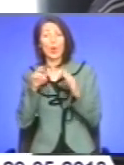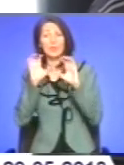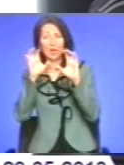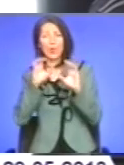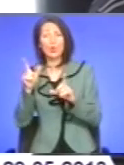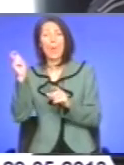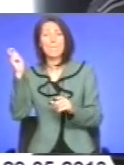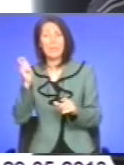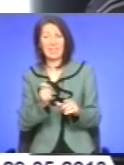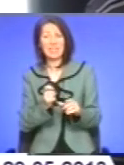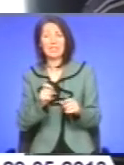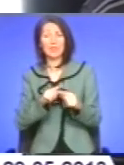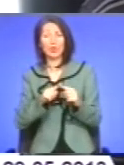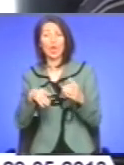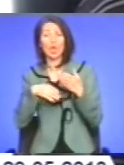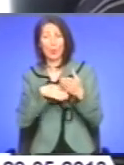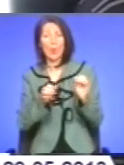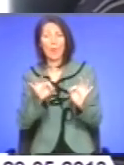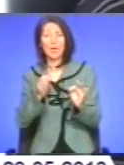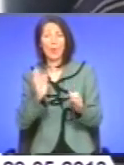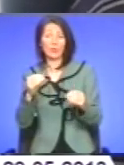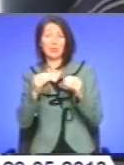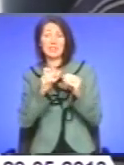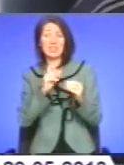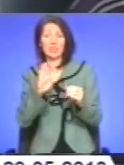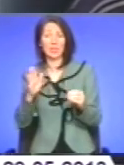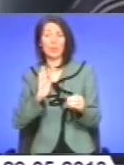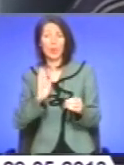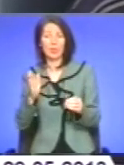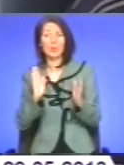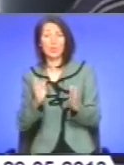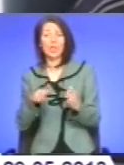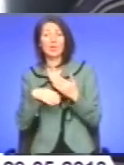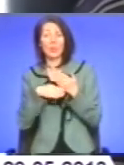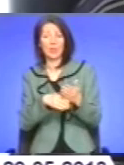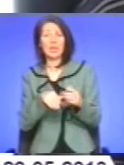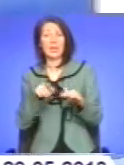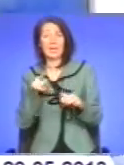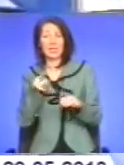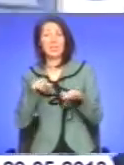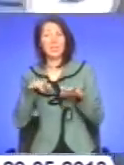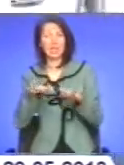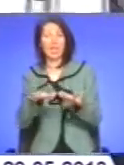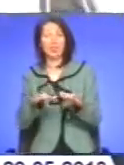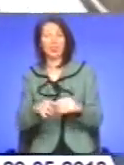був 10 хвилин, і ми будемо лише сприяти їхній діяльності.